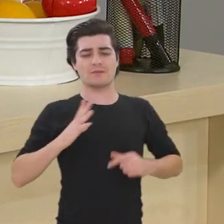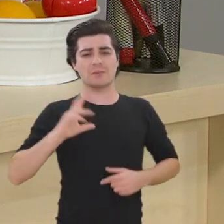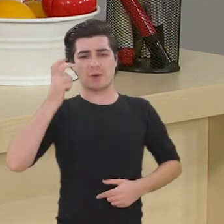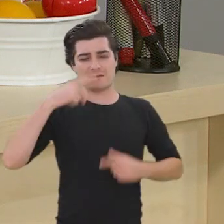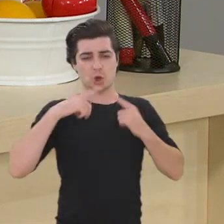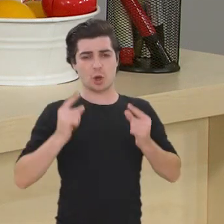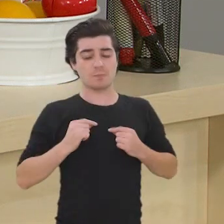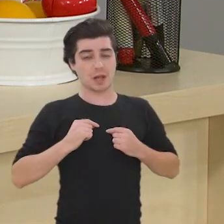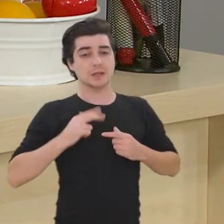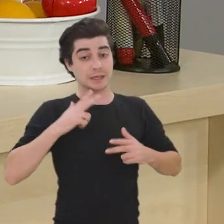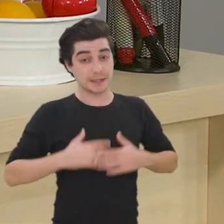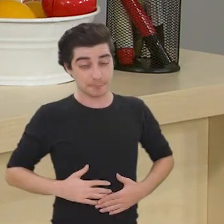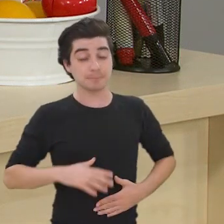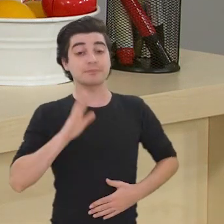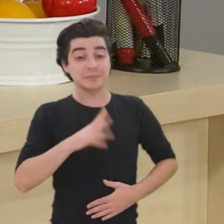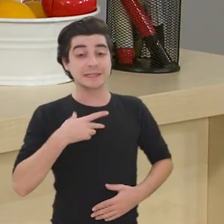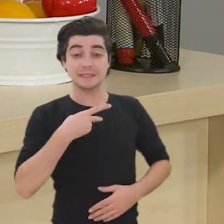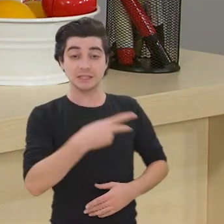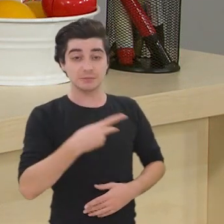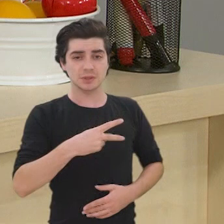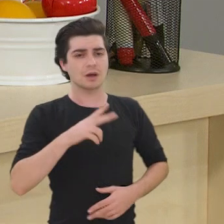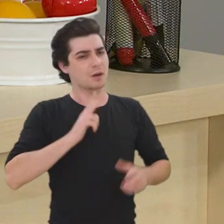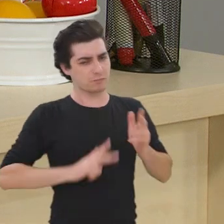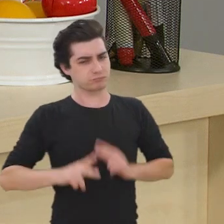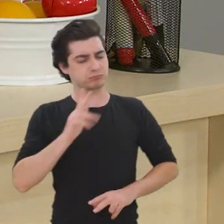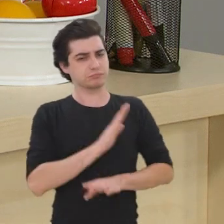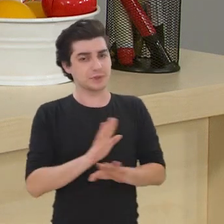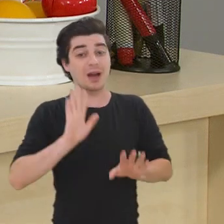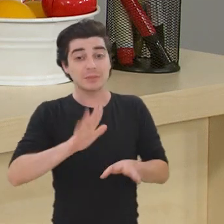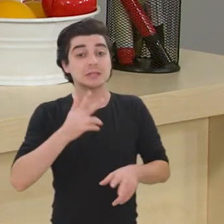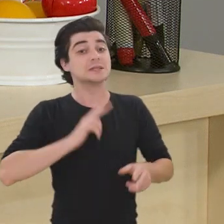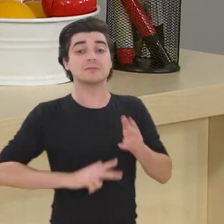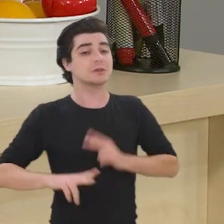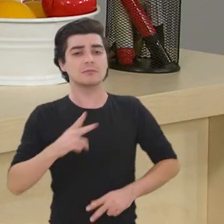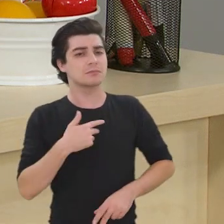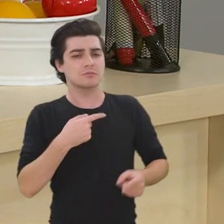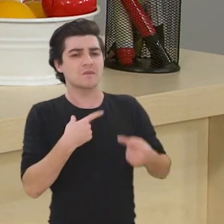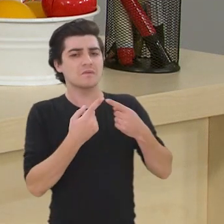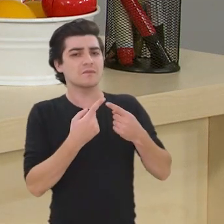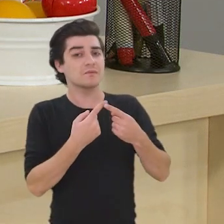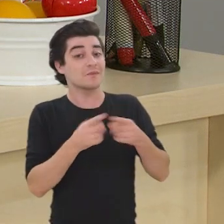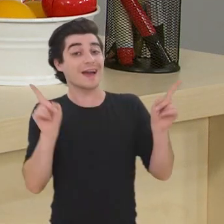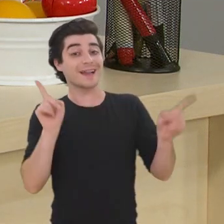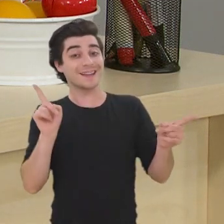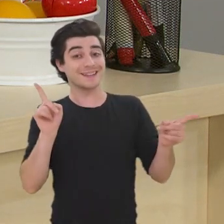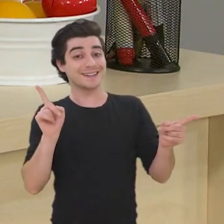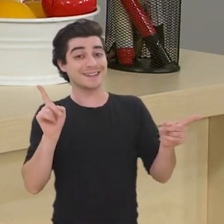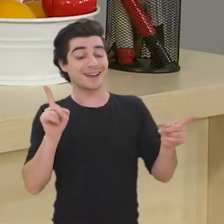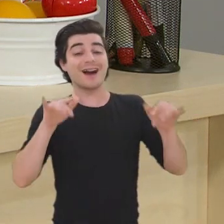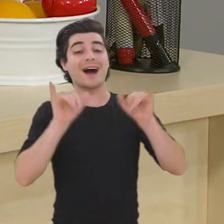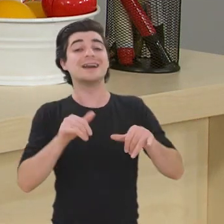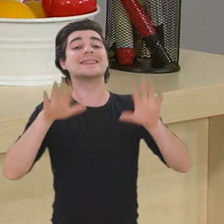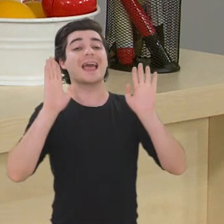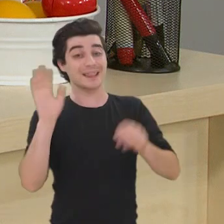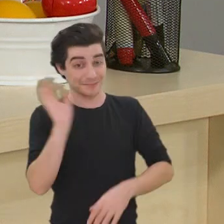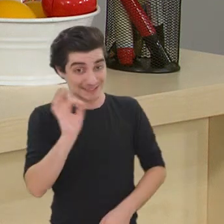giydim. İkimiz de giysilerimizi giydik. Ama giysilerimiz birbirinden farklı,